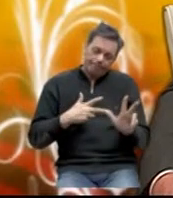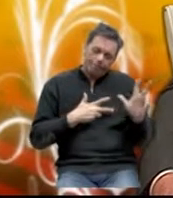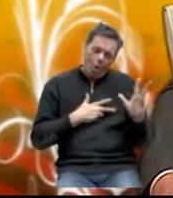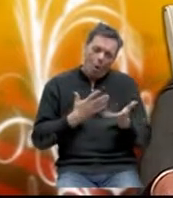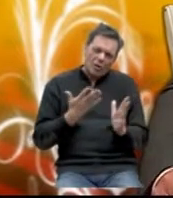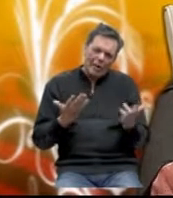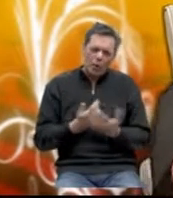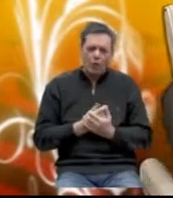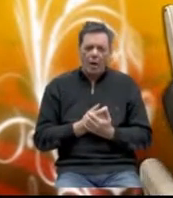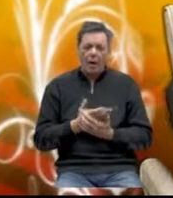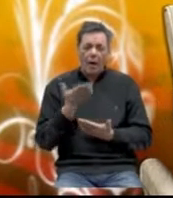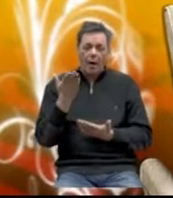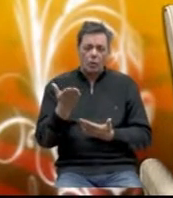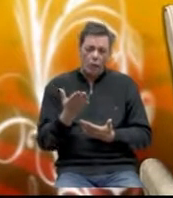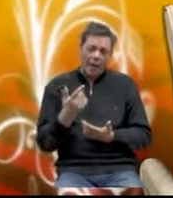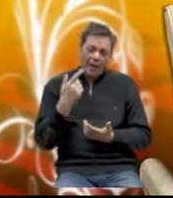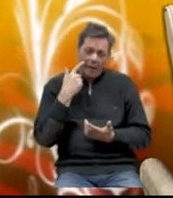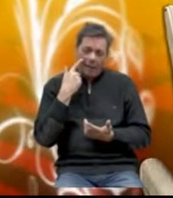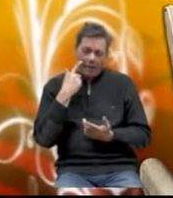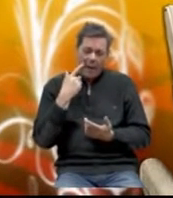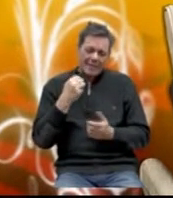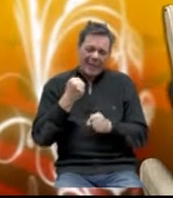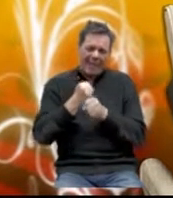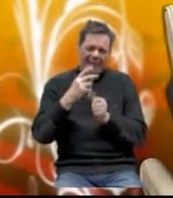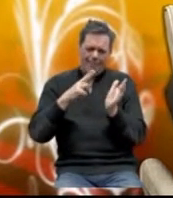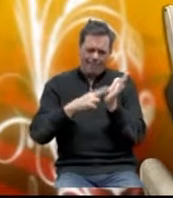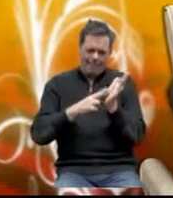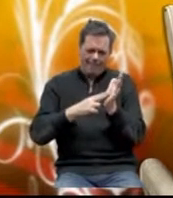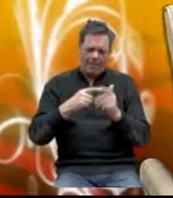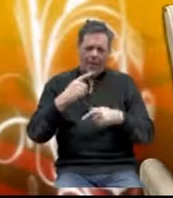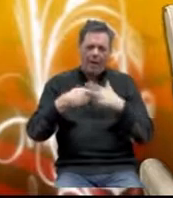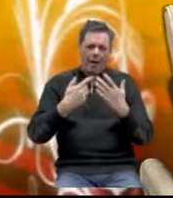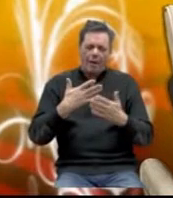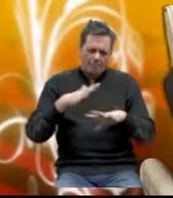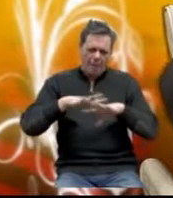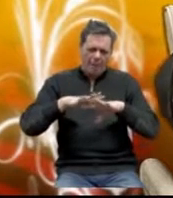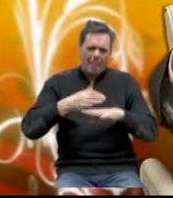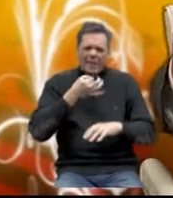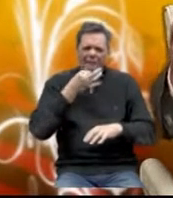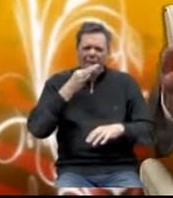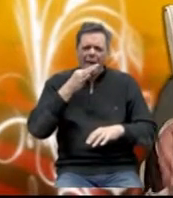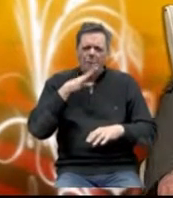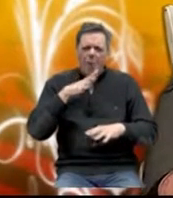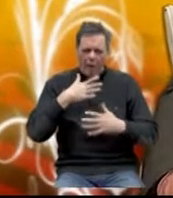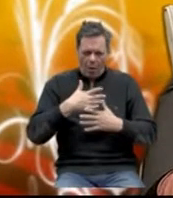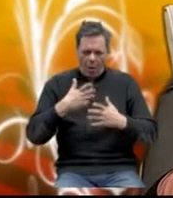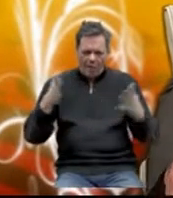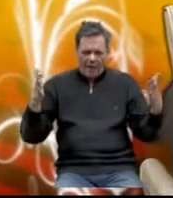je da se ipak genska mapa polako sve bolje i bolje i šire